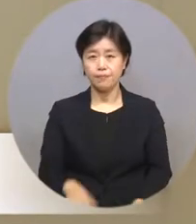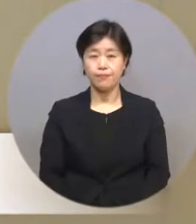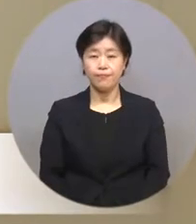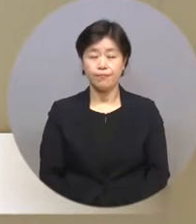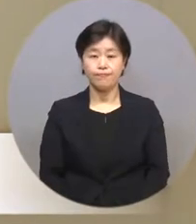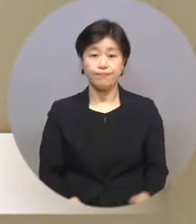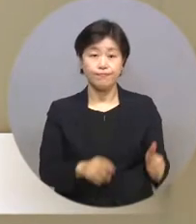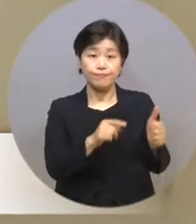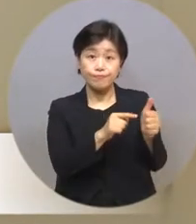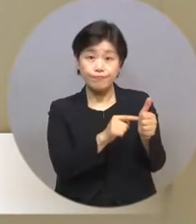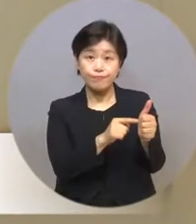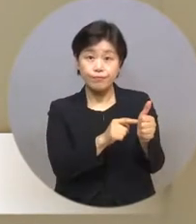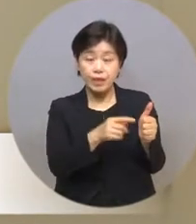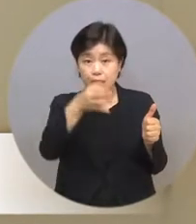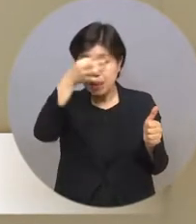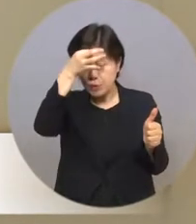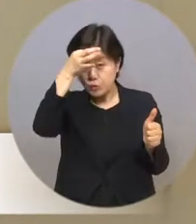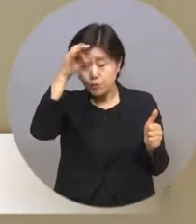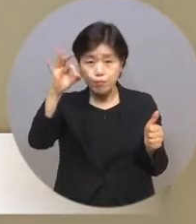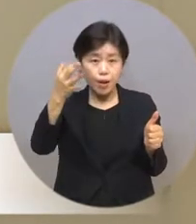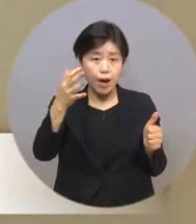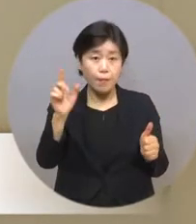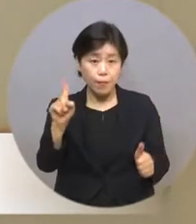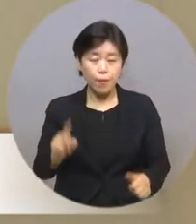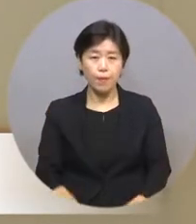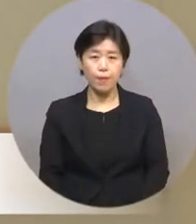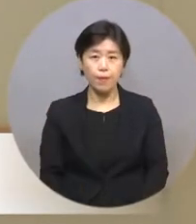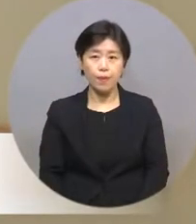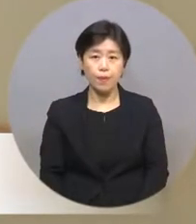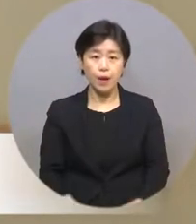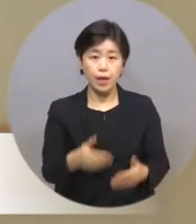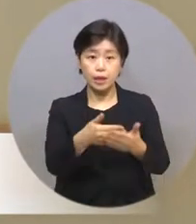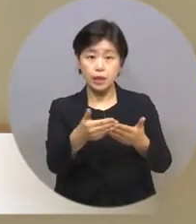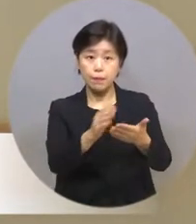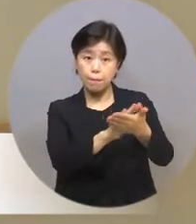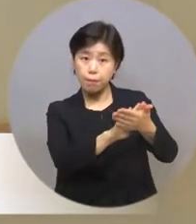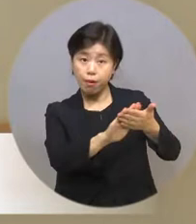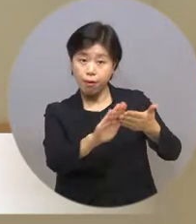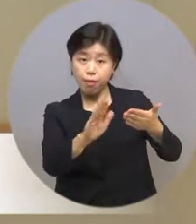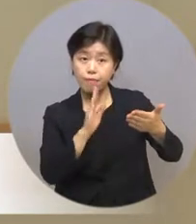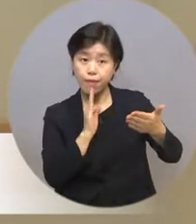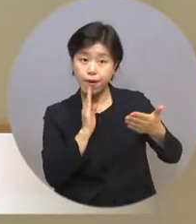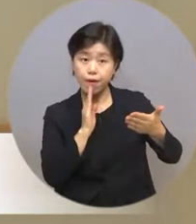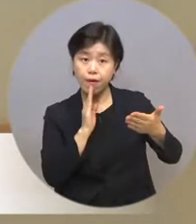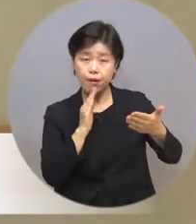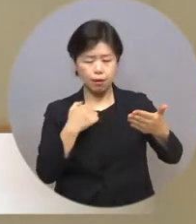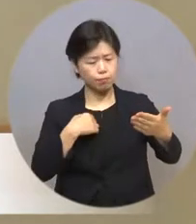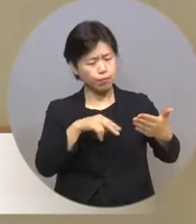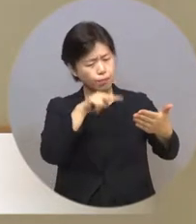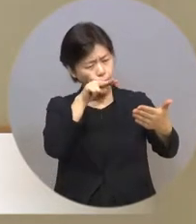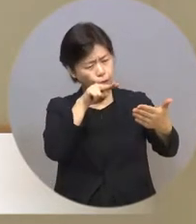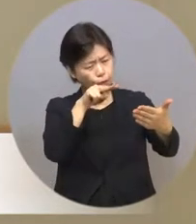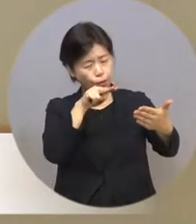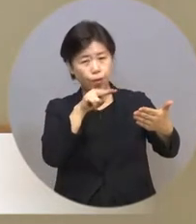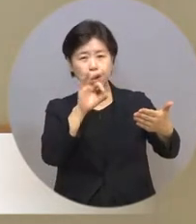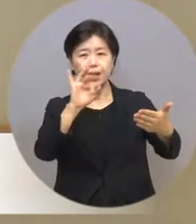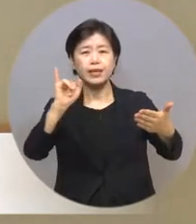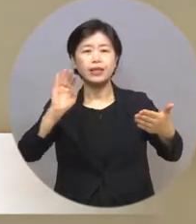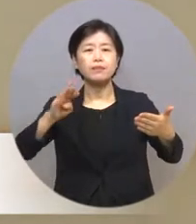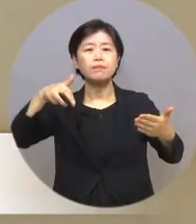큰 그 관전 포인트를 하면 평면 입체를 바로 표현해